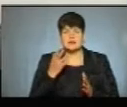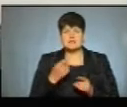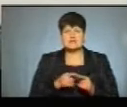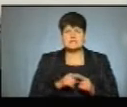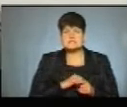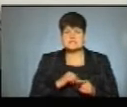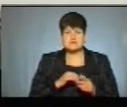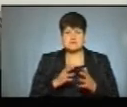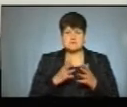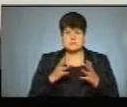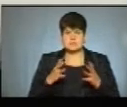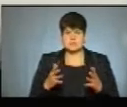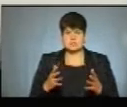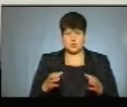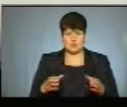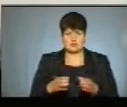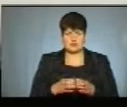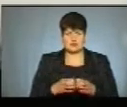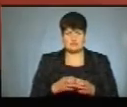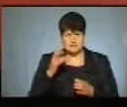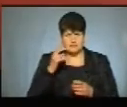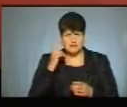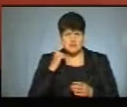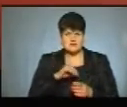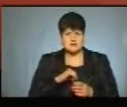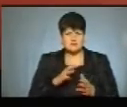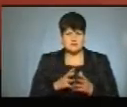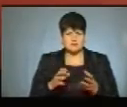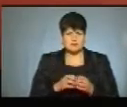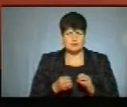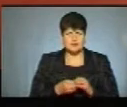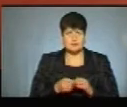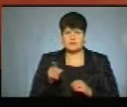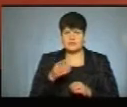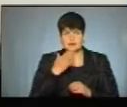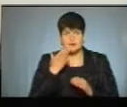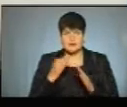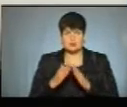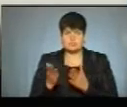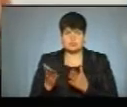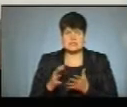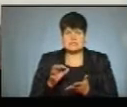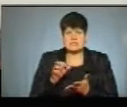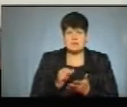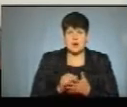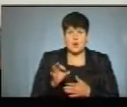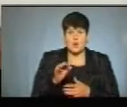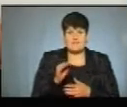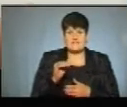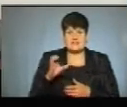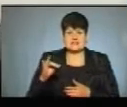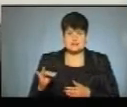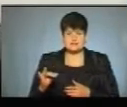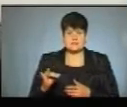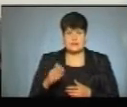найбільший, зараз один з найбільших осередків. Так, розумів, в Києві найбільш проблемне зараз так, це питання. Так, і вони не мають домівки. Тобто вони займаються по офісах,